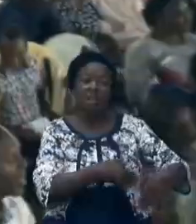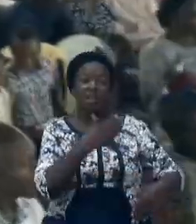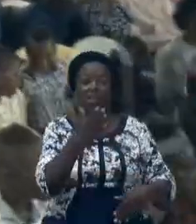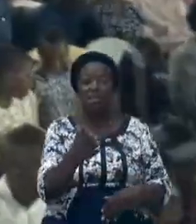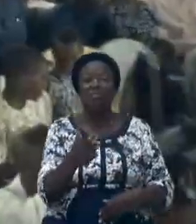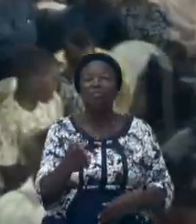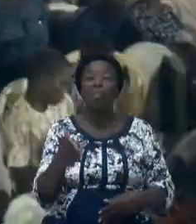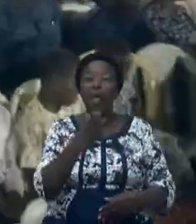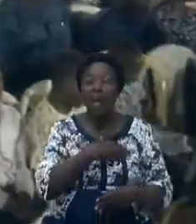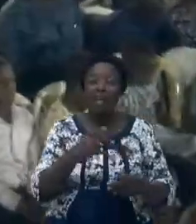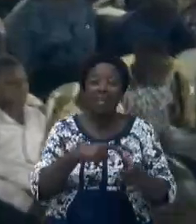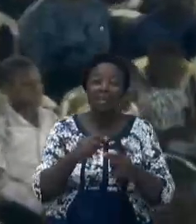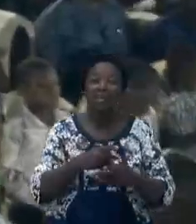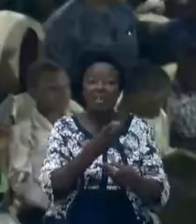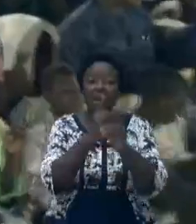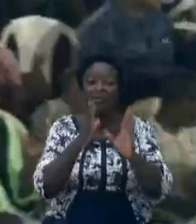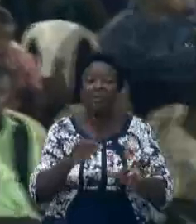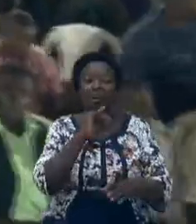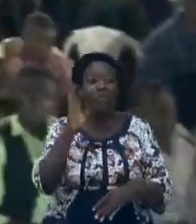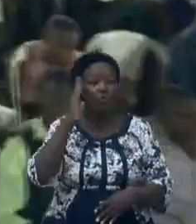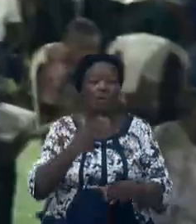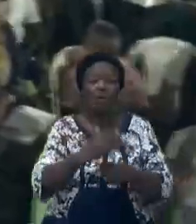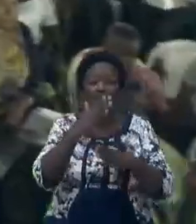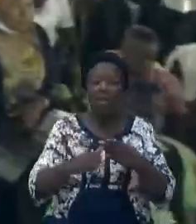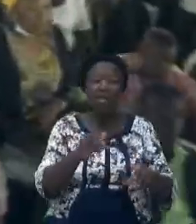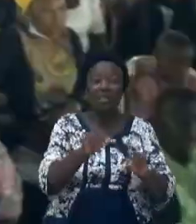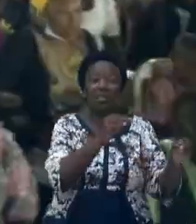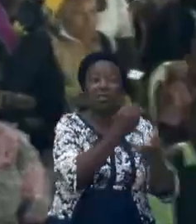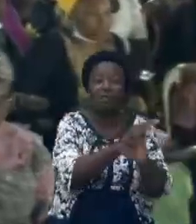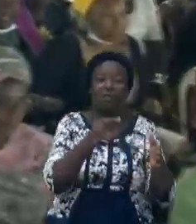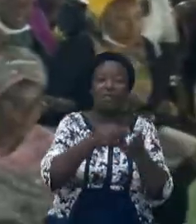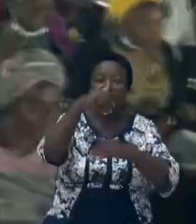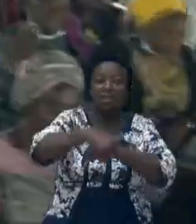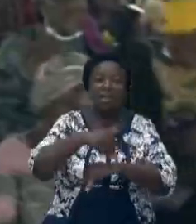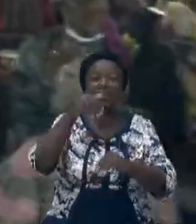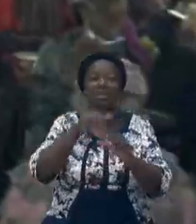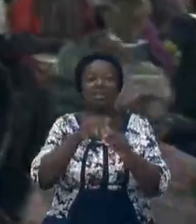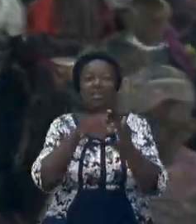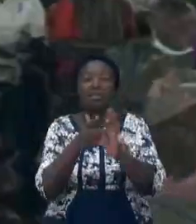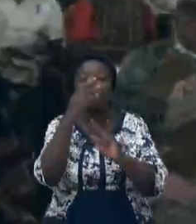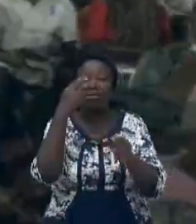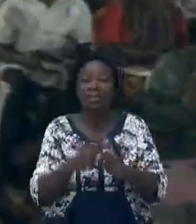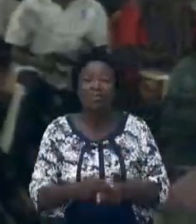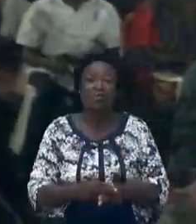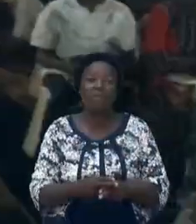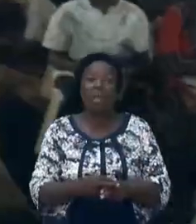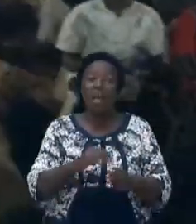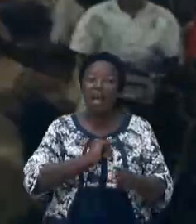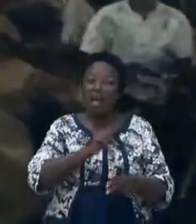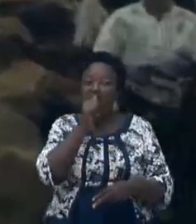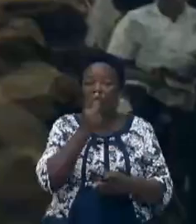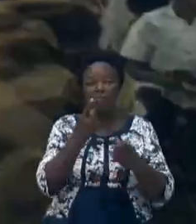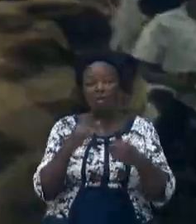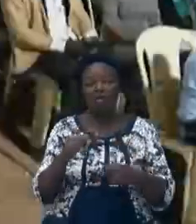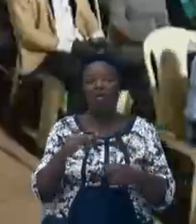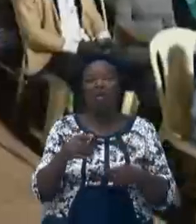la barre le libérateur est apte à côté la barre est le libérateur va totalement te libérer ce soit au